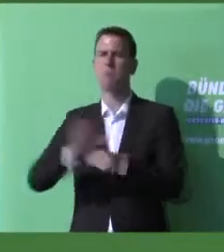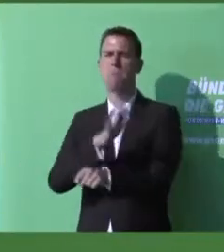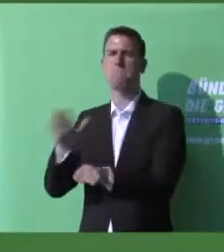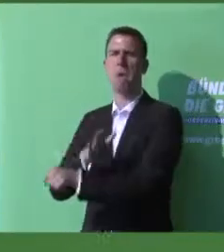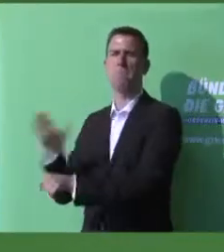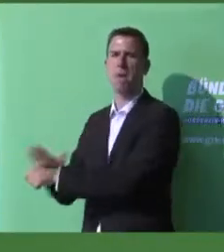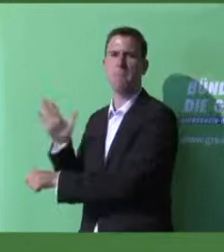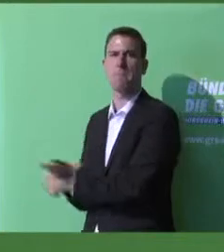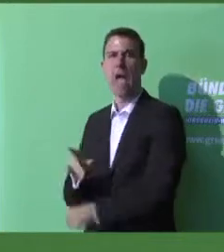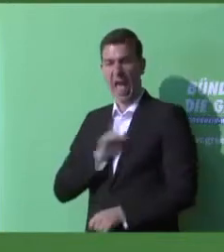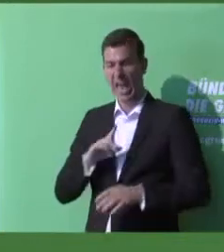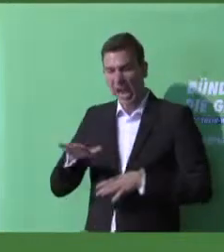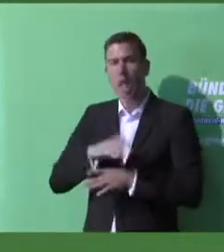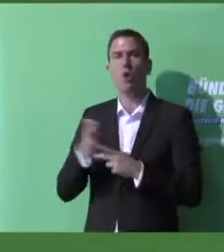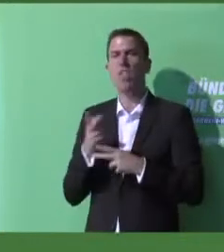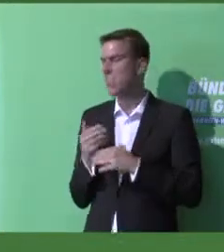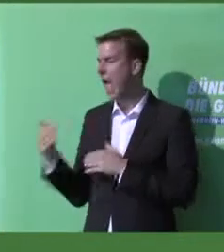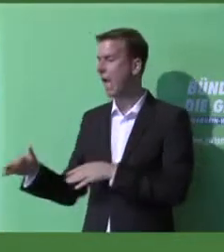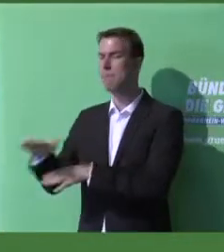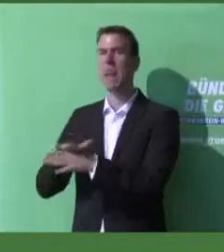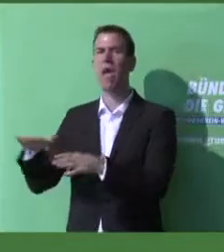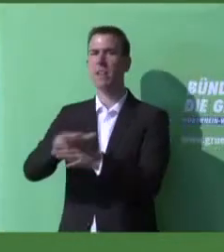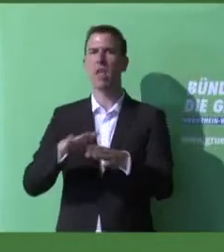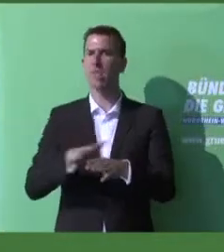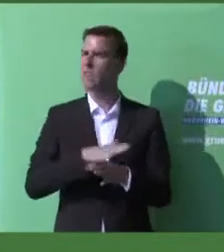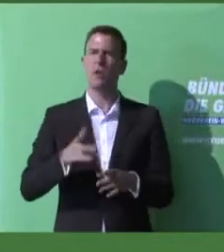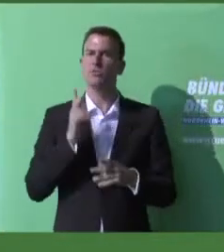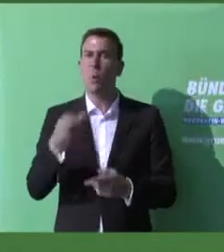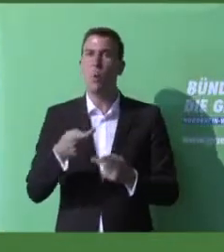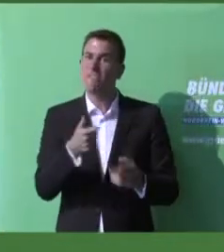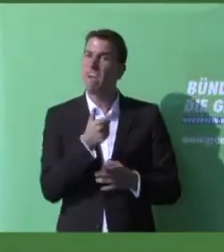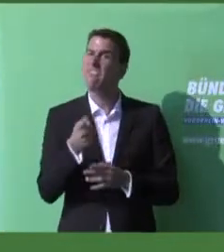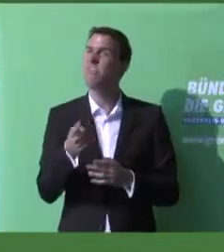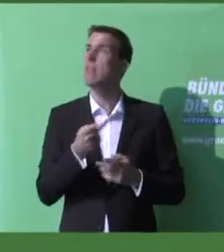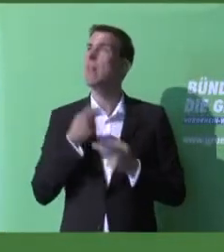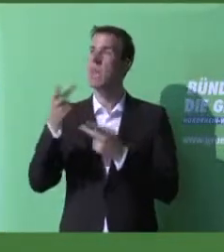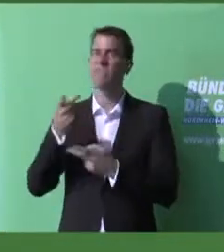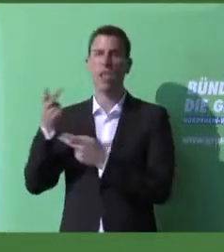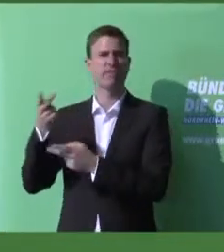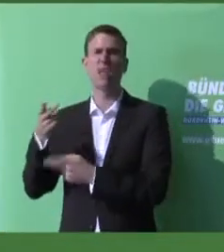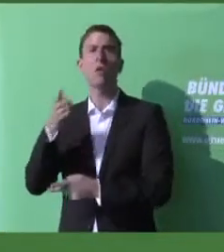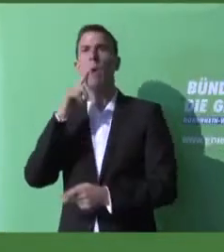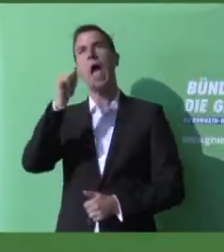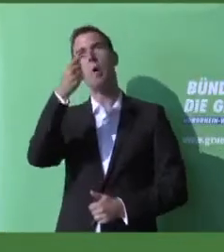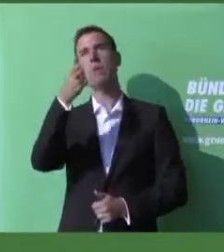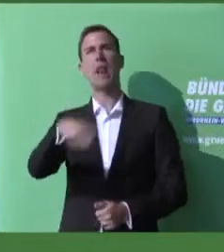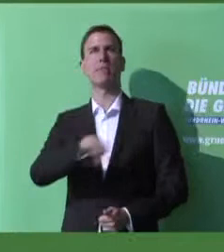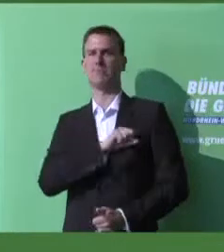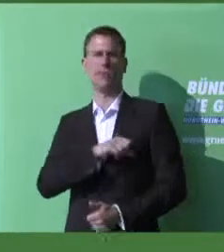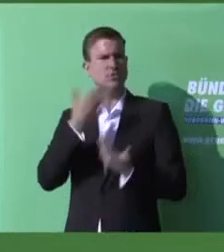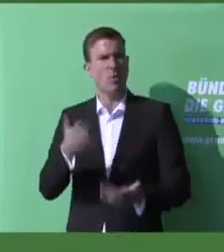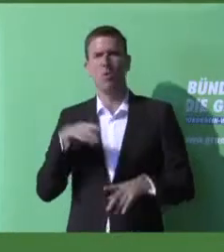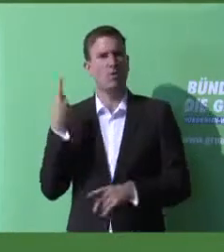Nachbarn. In solche Länder dürfen wir keine Waffen liefern, bloß weil es Profite bringt.